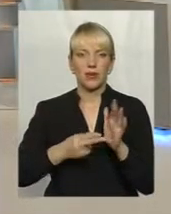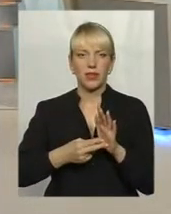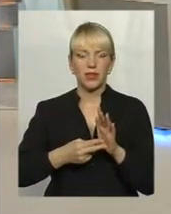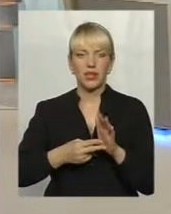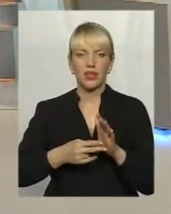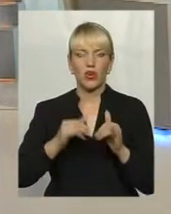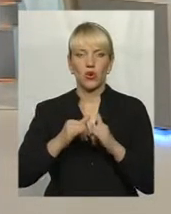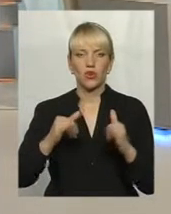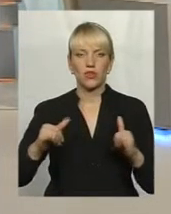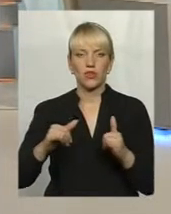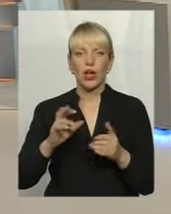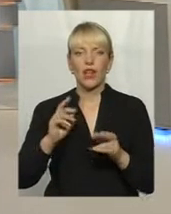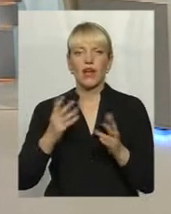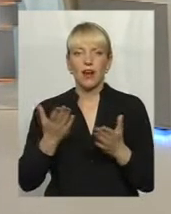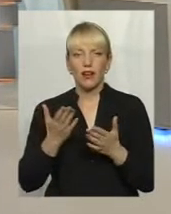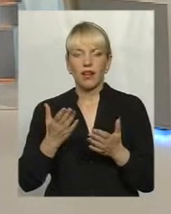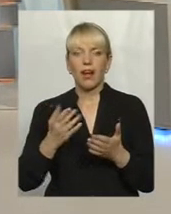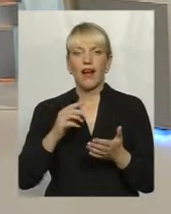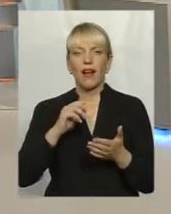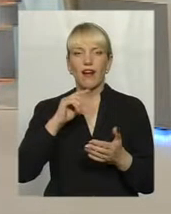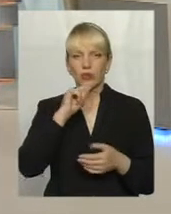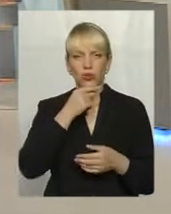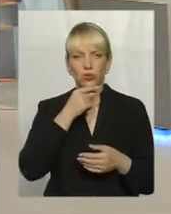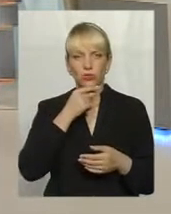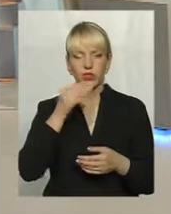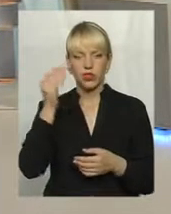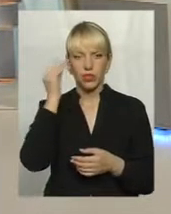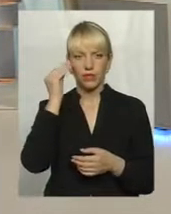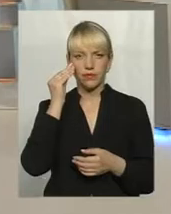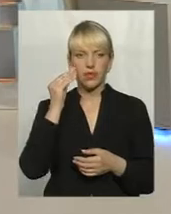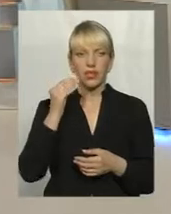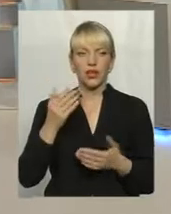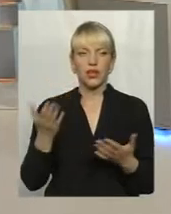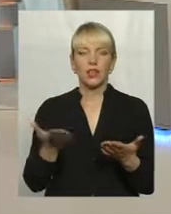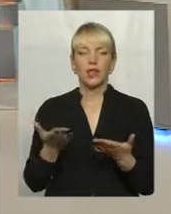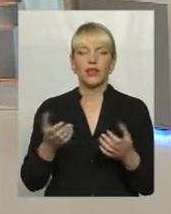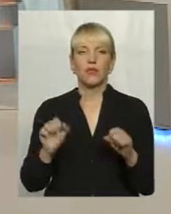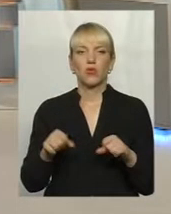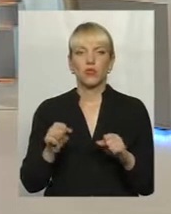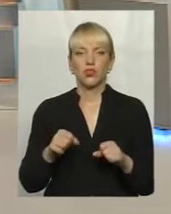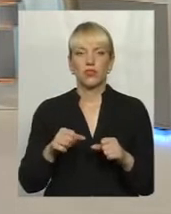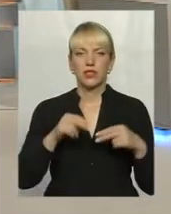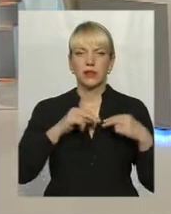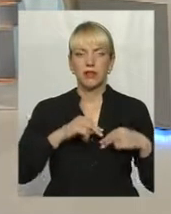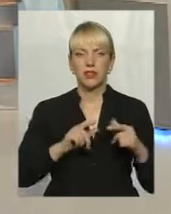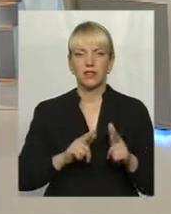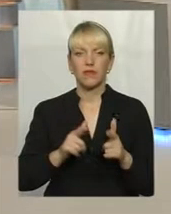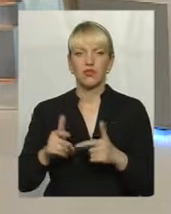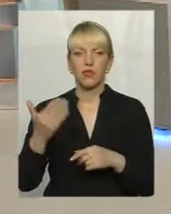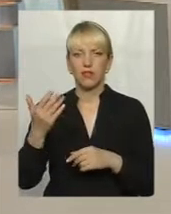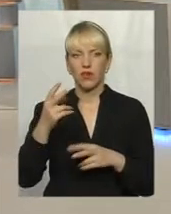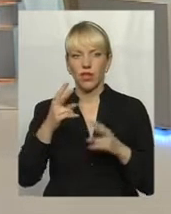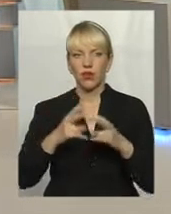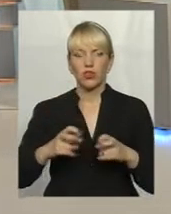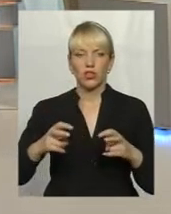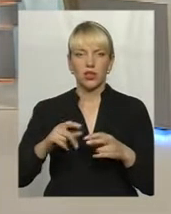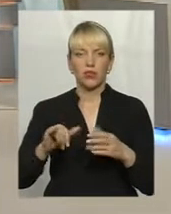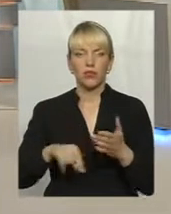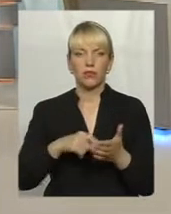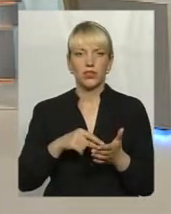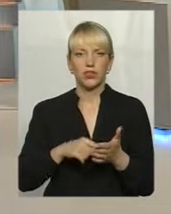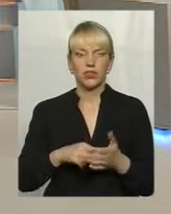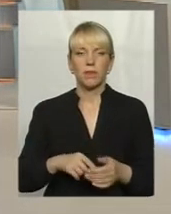яка економічна позиція взагалі аграрної партії і які можливості працевлаштування ви розглядаєте у місті? На